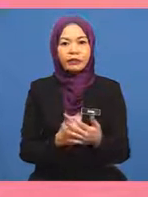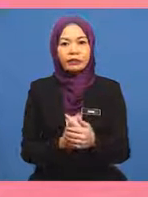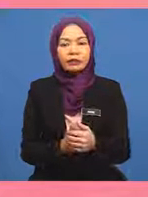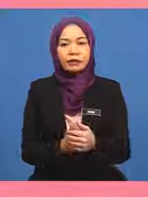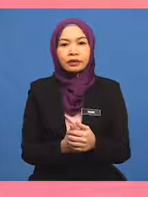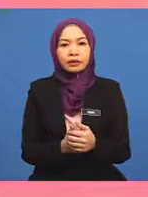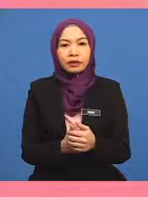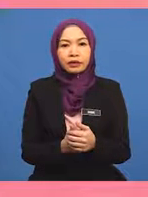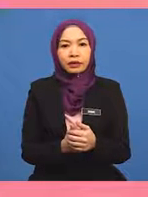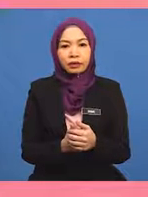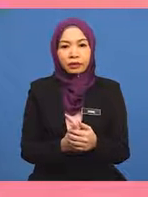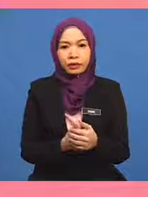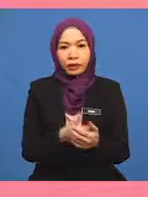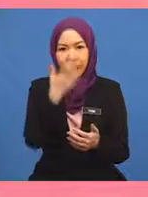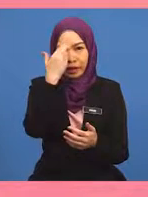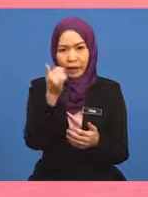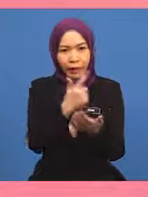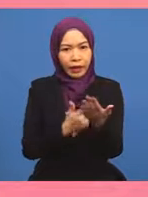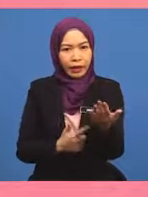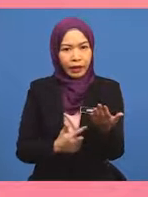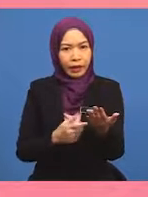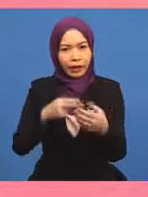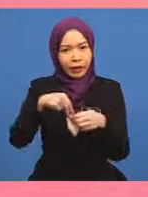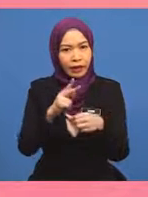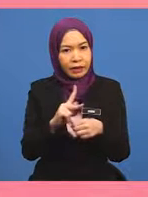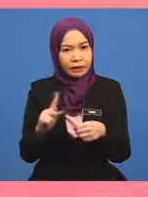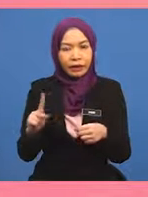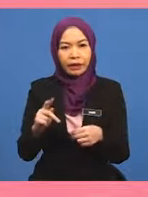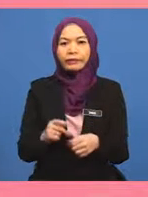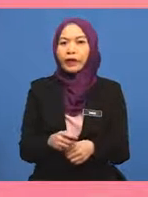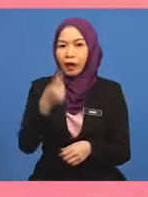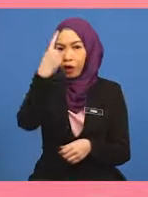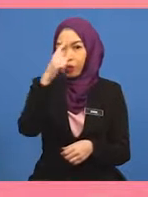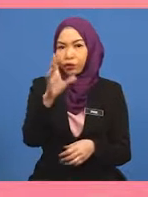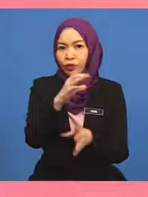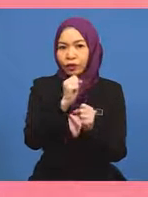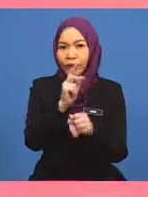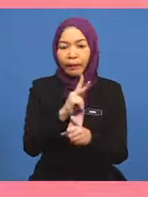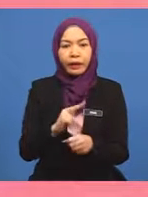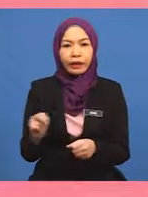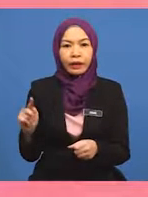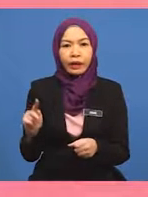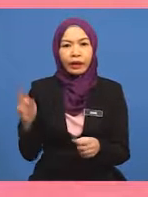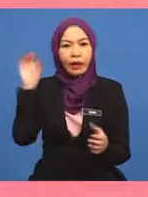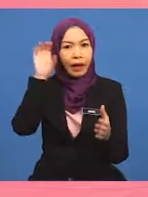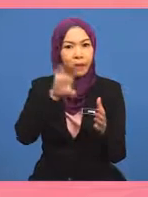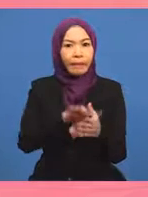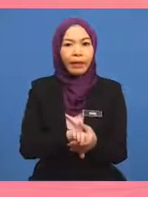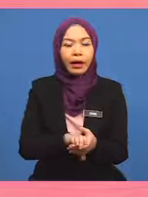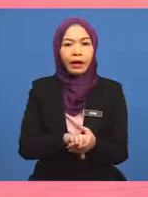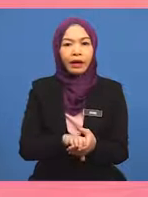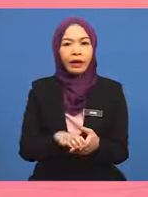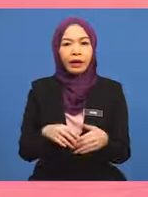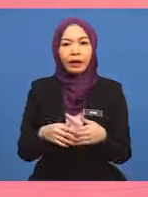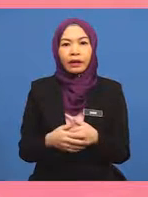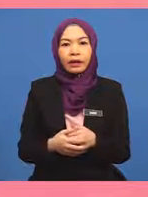Tujuan lakaran dihasilkan adalah untuk mendapatkan gambaran awal idea reka